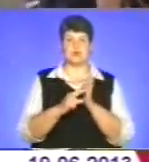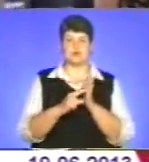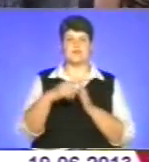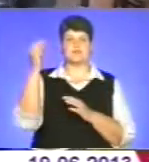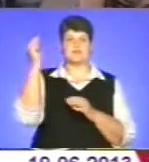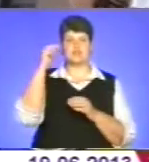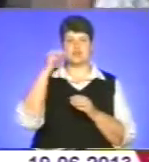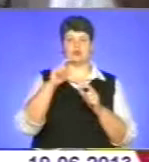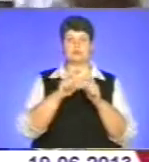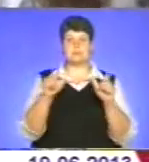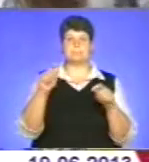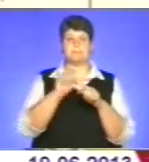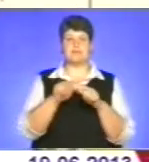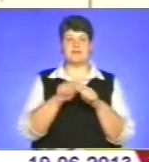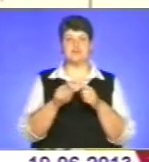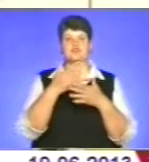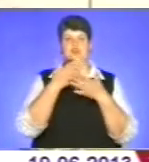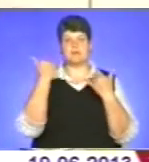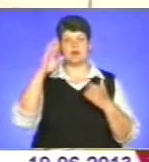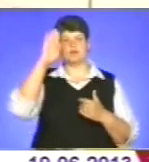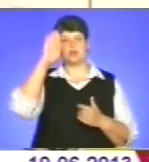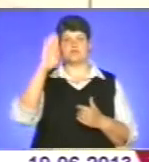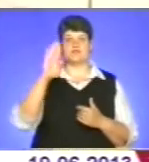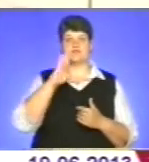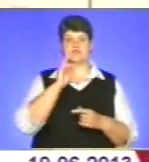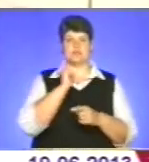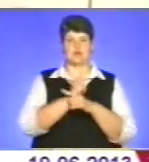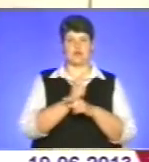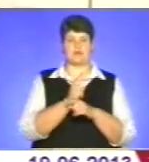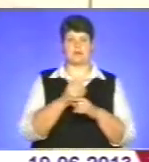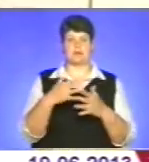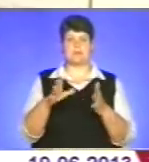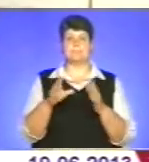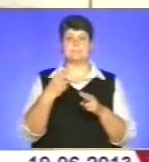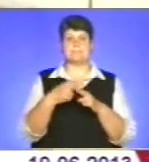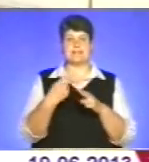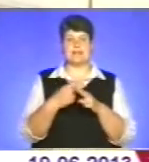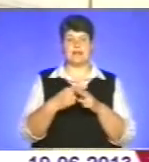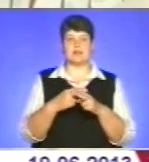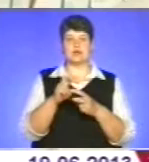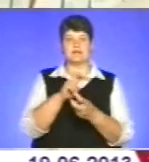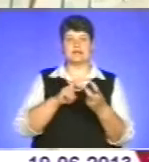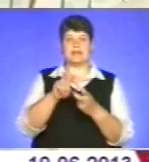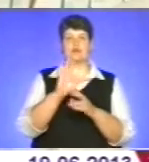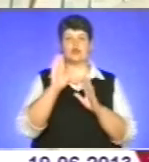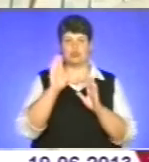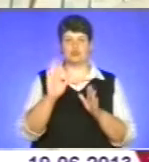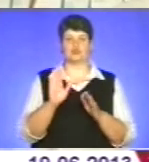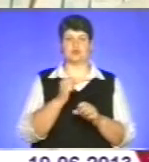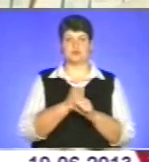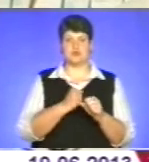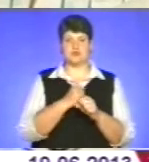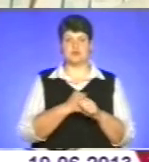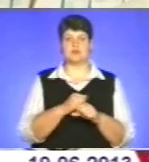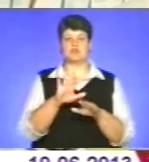навчальному закладі перевіряли, чи немає у хлопців і дівчат заборонених предметів. Металодетектор буде застосовуватися з тою метою, аби всі були